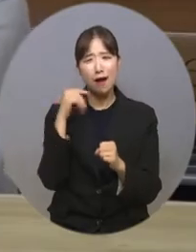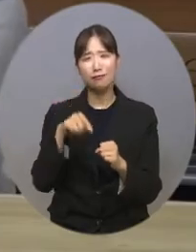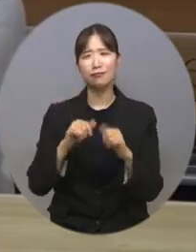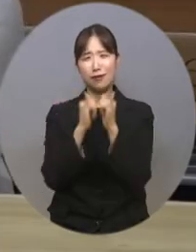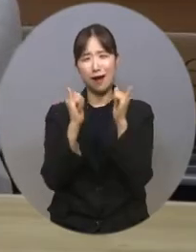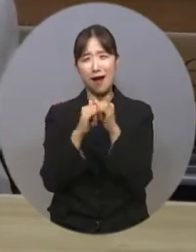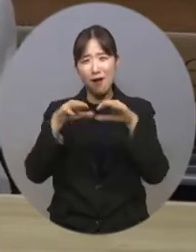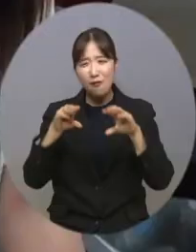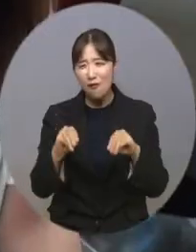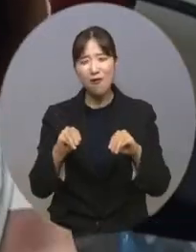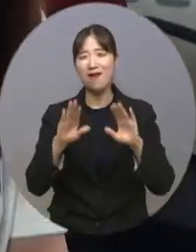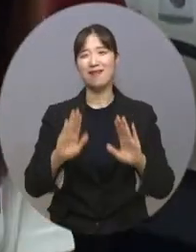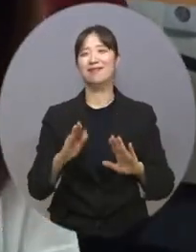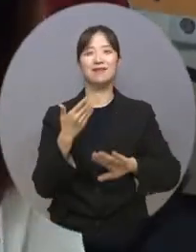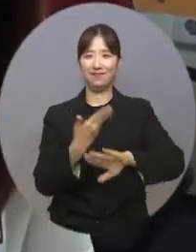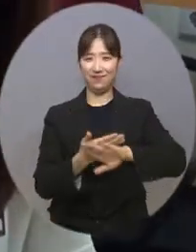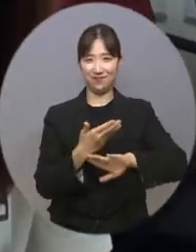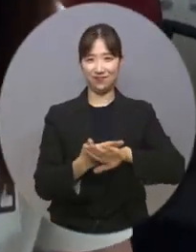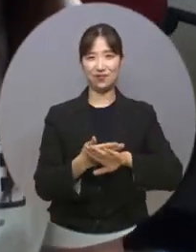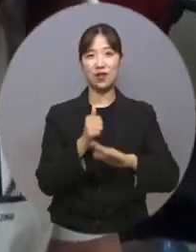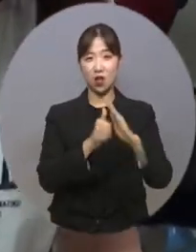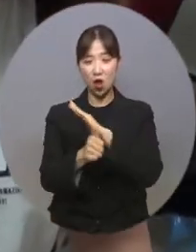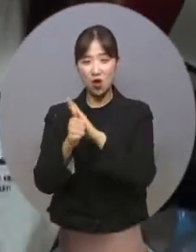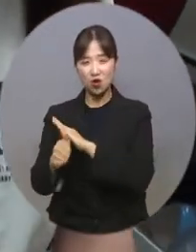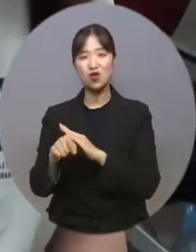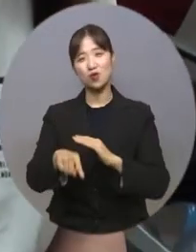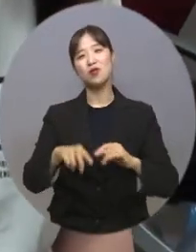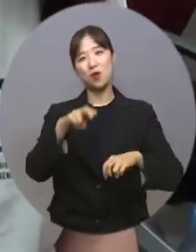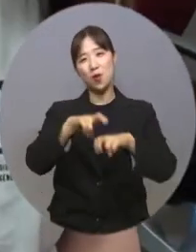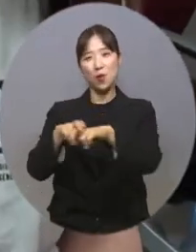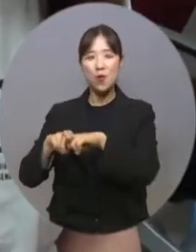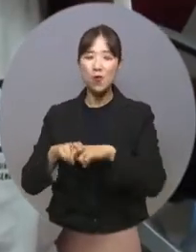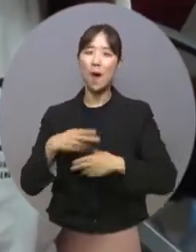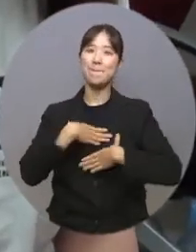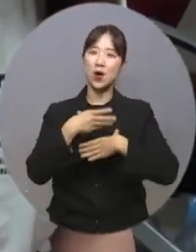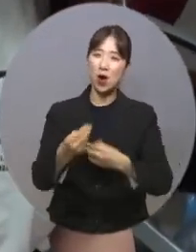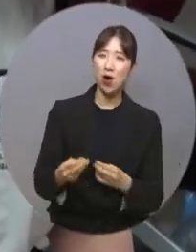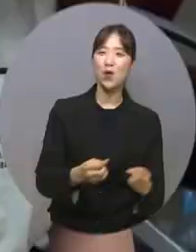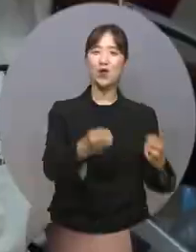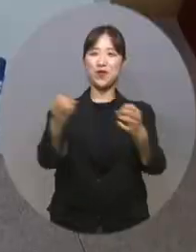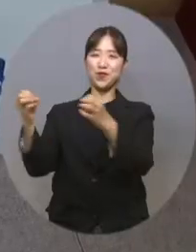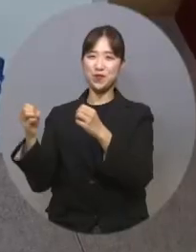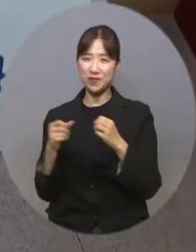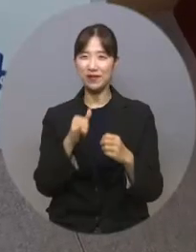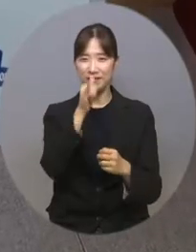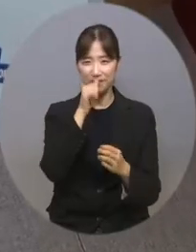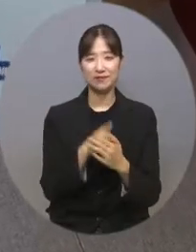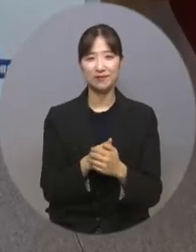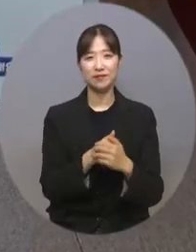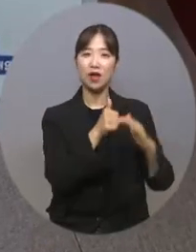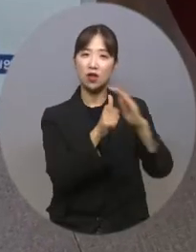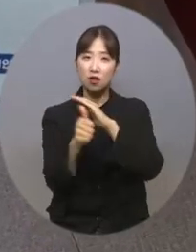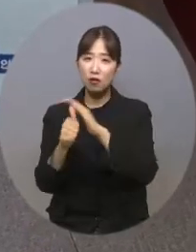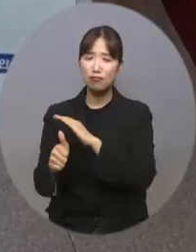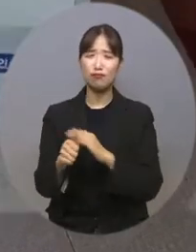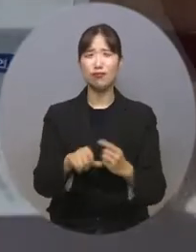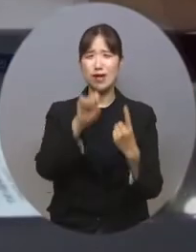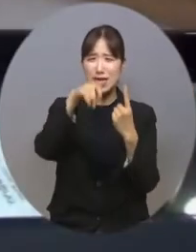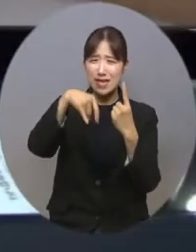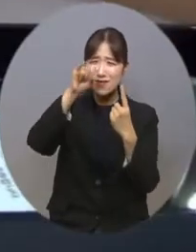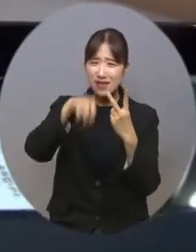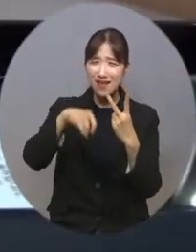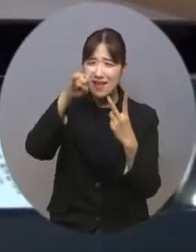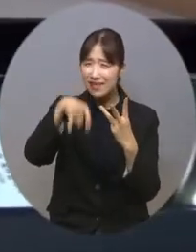분위기가 다릅니다. 선수들은 대기실에서 편안하게 이야기를 주고받습니다. 선수들에게 순위는